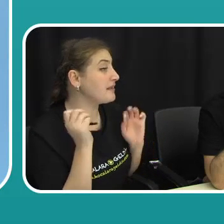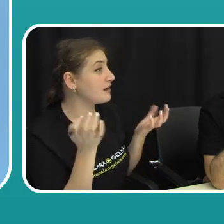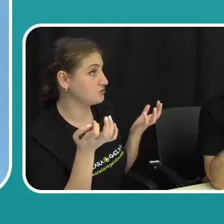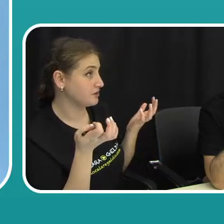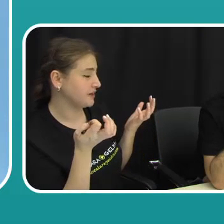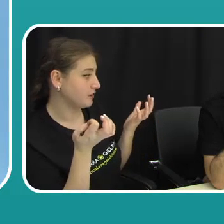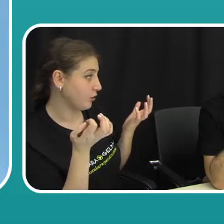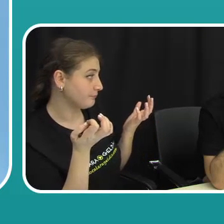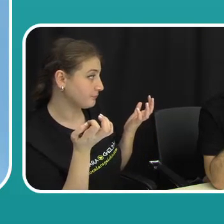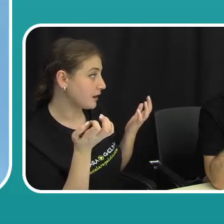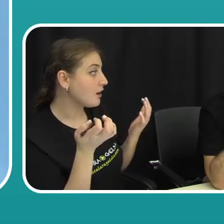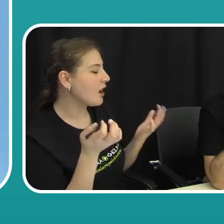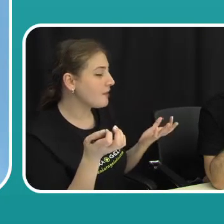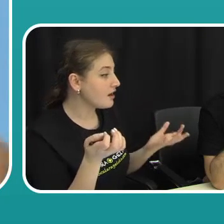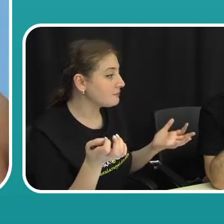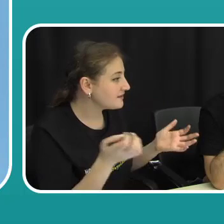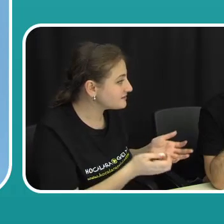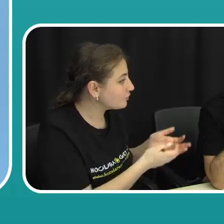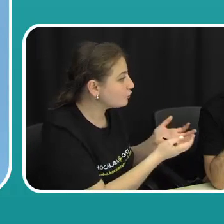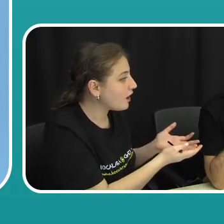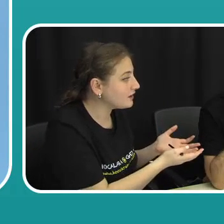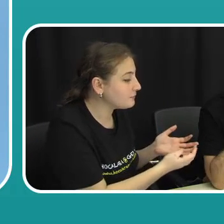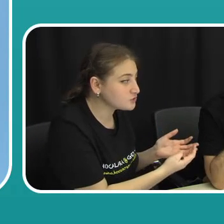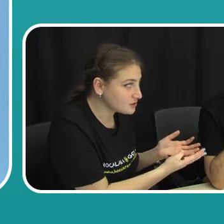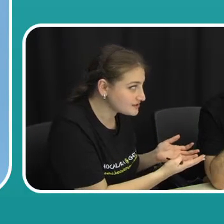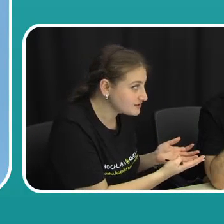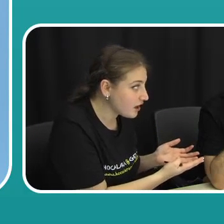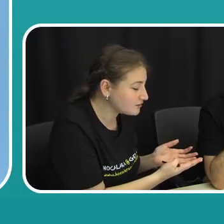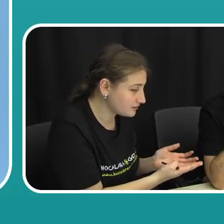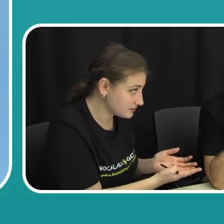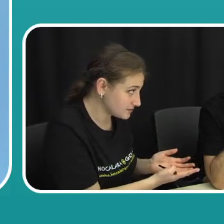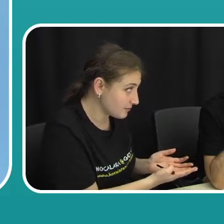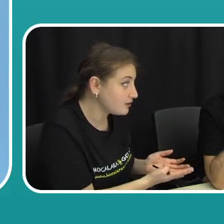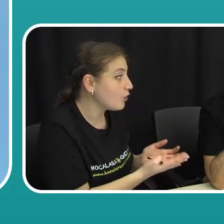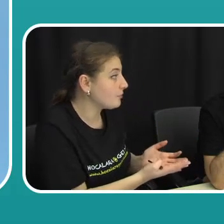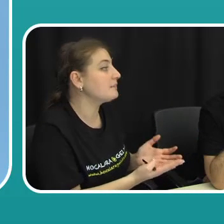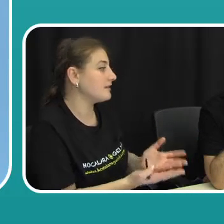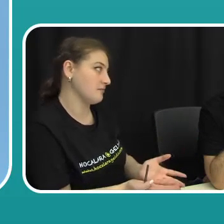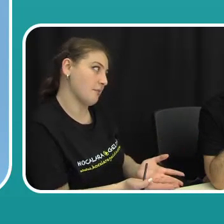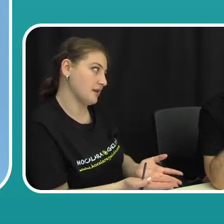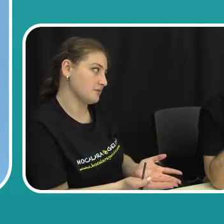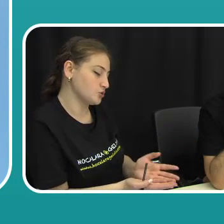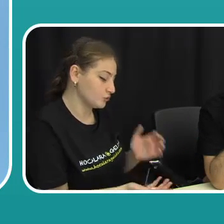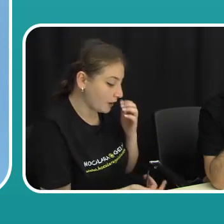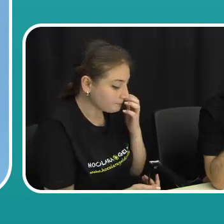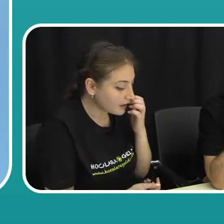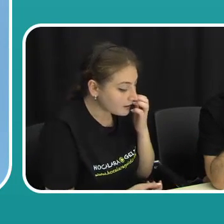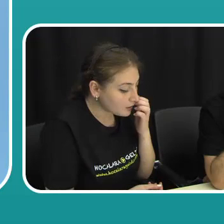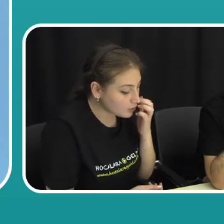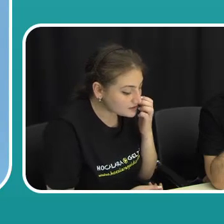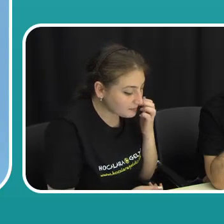betimleme değilmiş gibi geliyor Hı hı ama bir insanın ruh halini psikolojisini de anlattığım zaman o bir betimlemeye girmiş